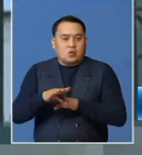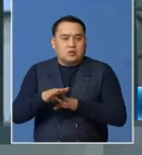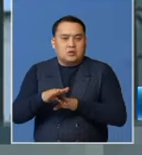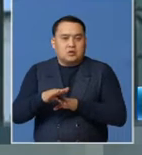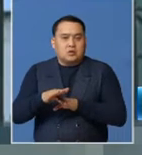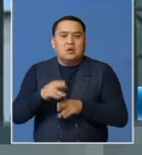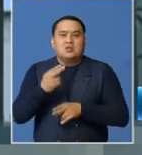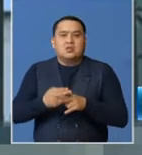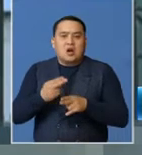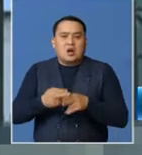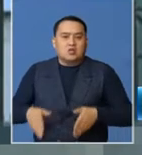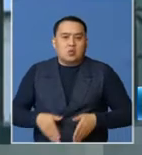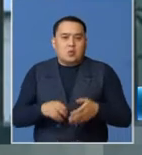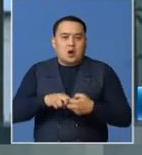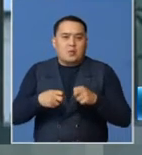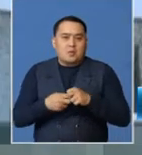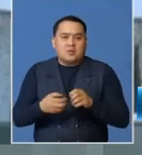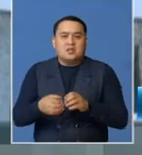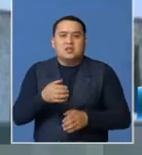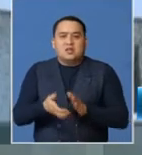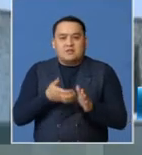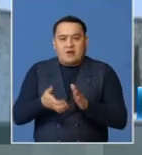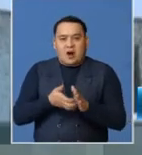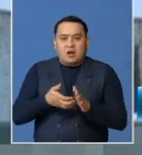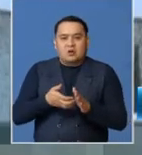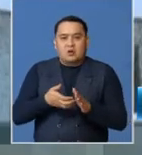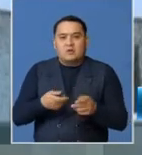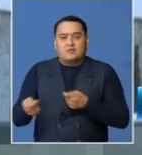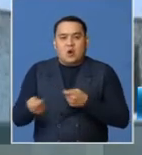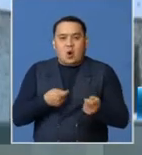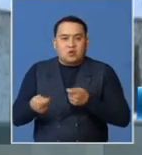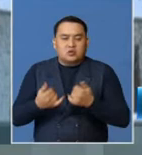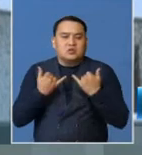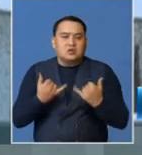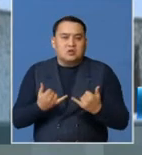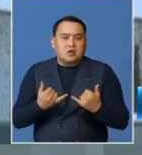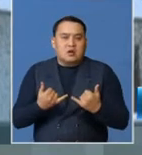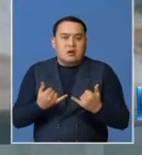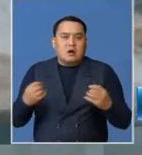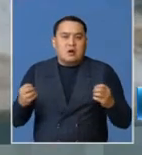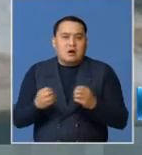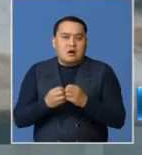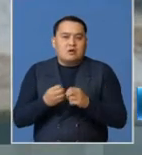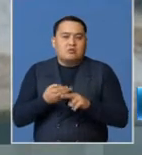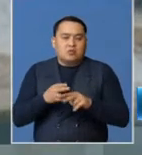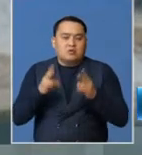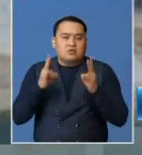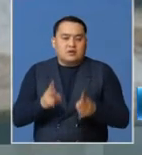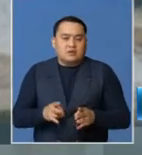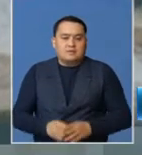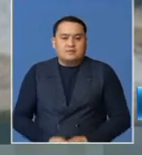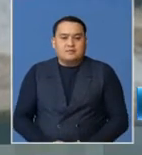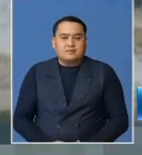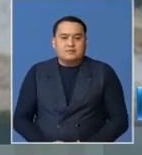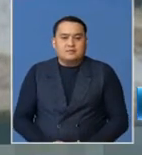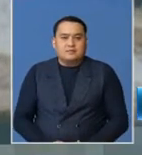переполнен. По данным железнодорожников, с проблемой дефицита подвижного состава сейчас столкнулись аграрии и других северных